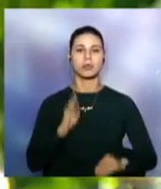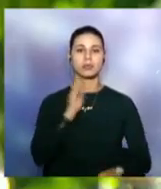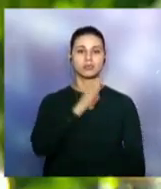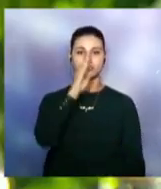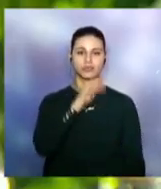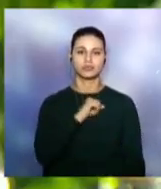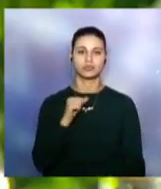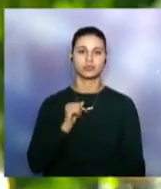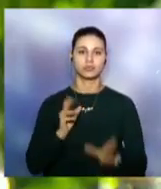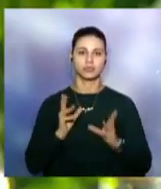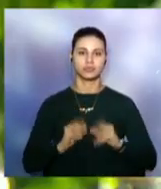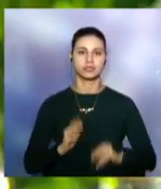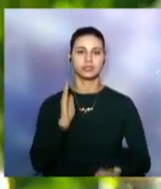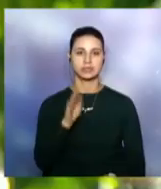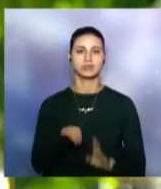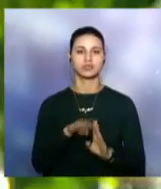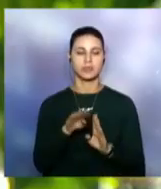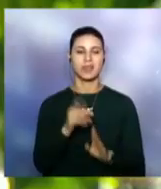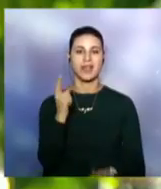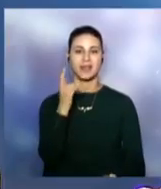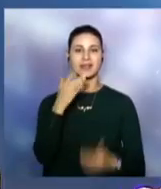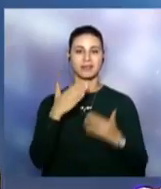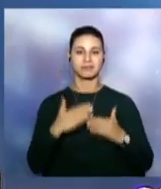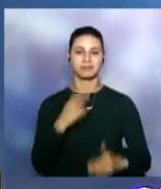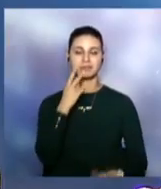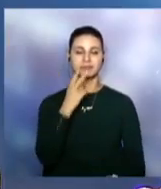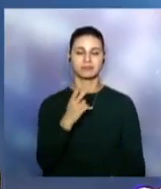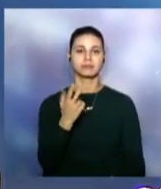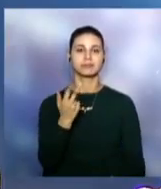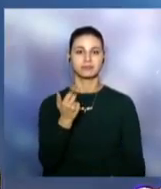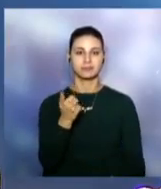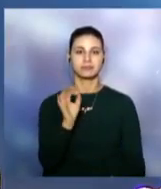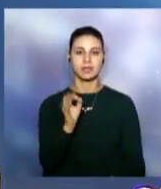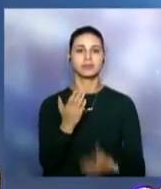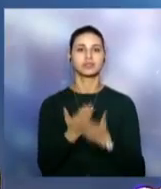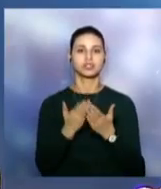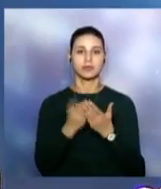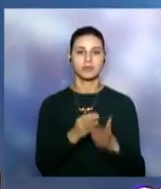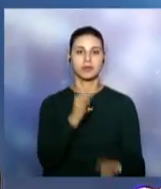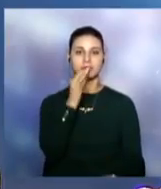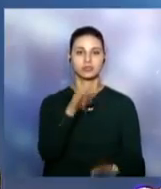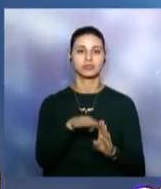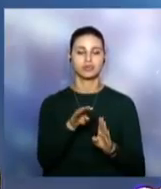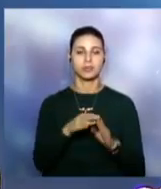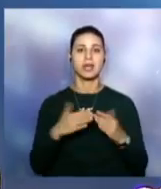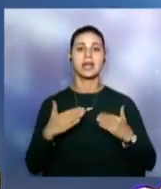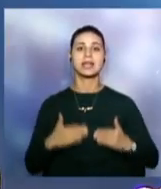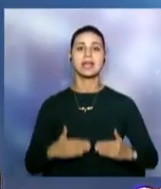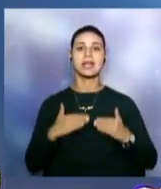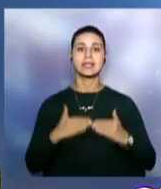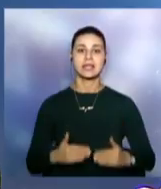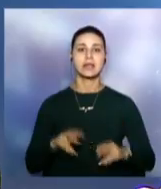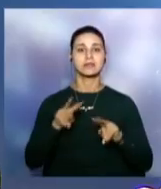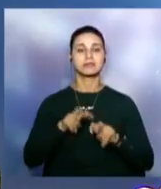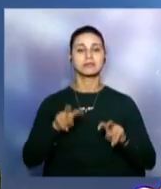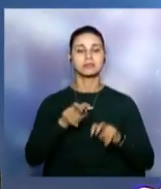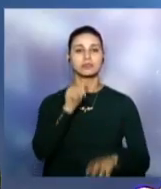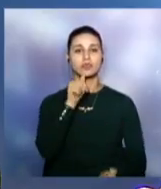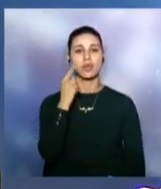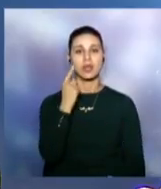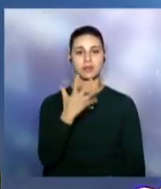და ბავშვის. დიახ, აი ამის თქმა მინდოდა, მე მინდოდა რომ სწორედ ეს რჩევა მიგეცათ, რომ კარგი იქნება რენტგენოლოგიური გამოკვლევით